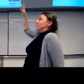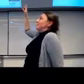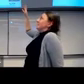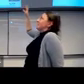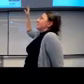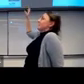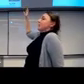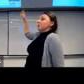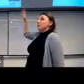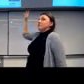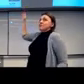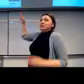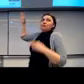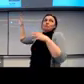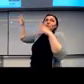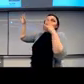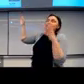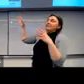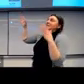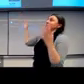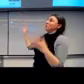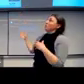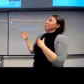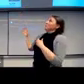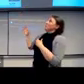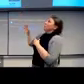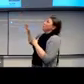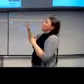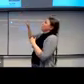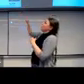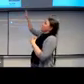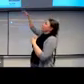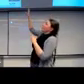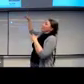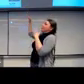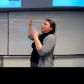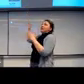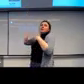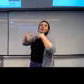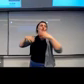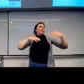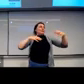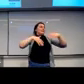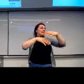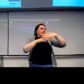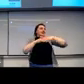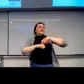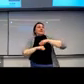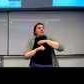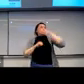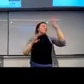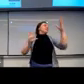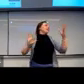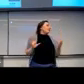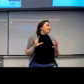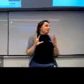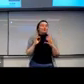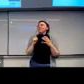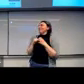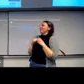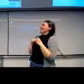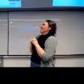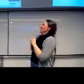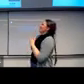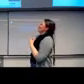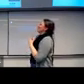on finit par publier des articles, là, ça devient sérieux, tout le monde valide, là. Puis on réussit à les repérer, on fait des portées de la